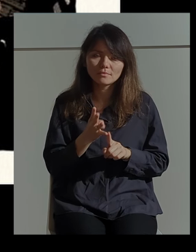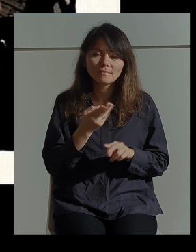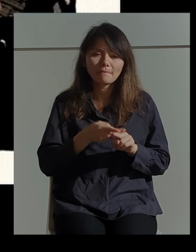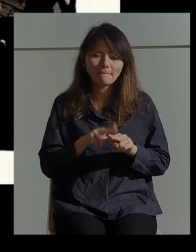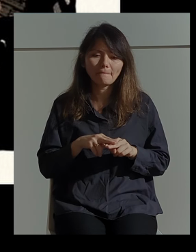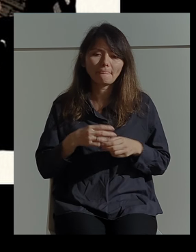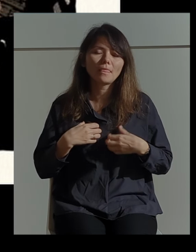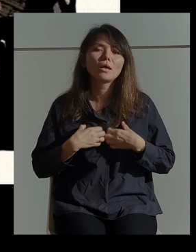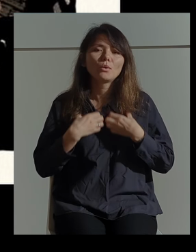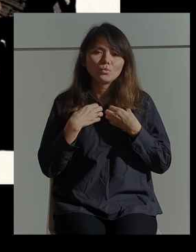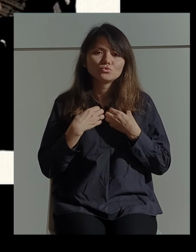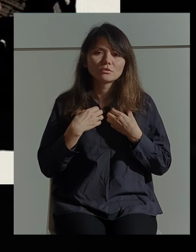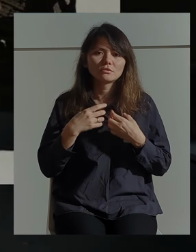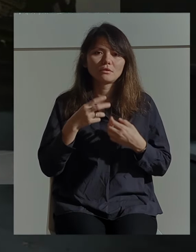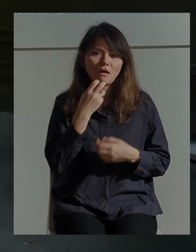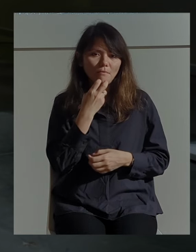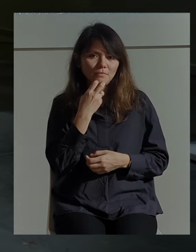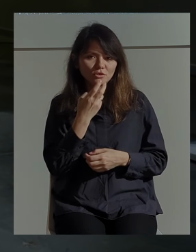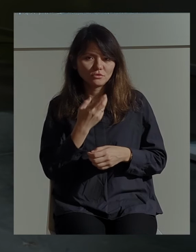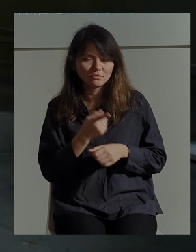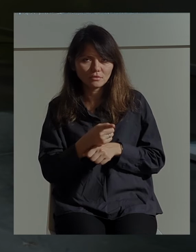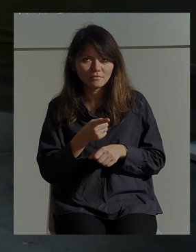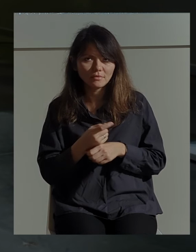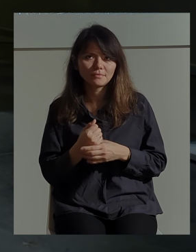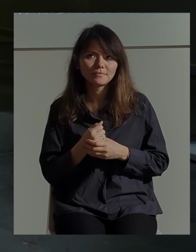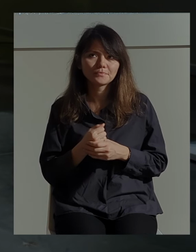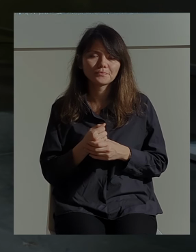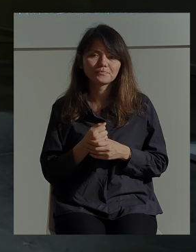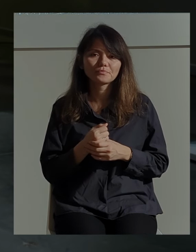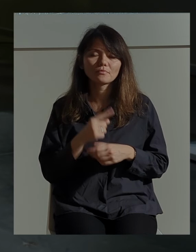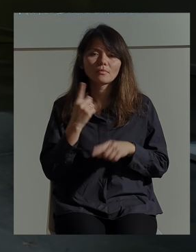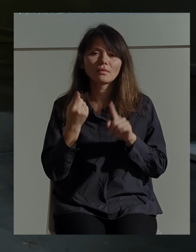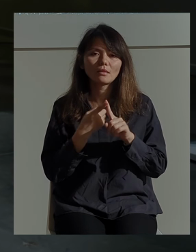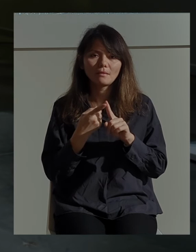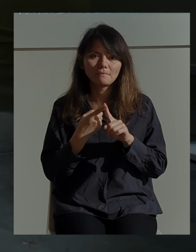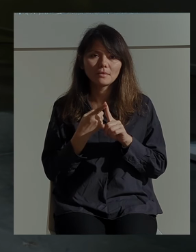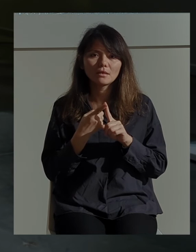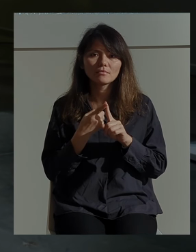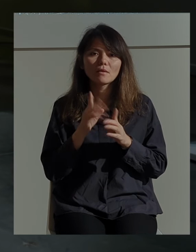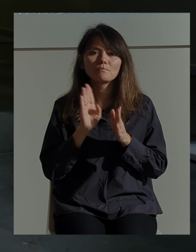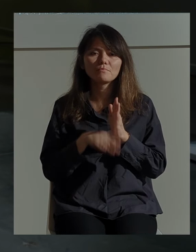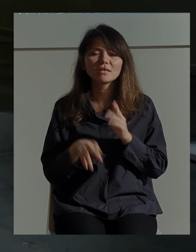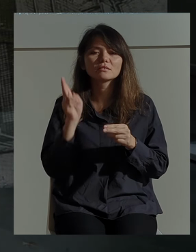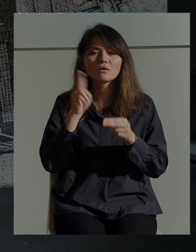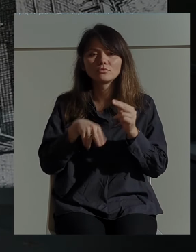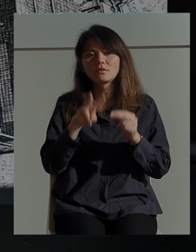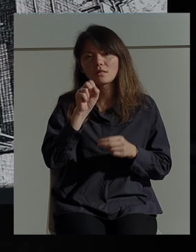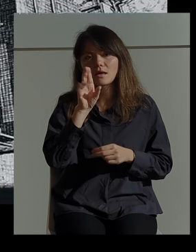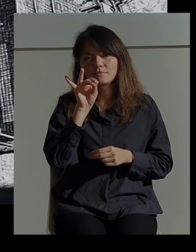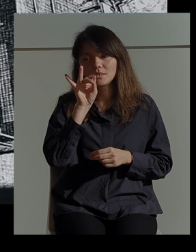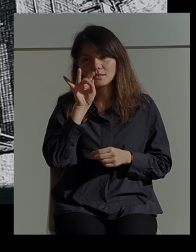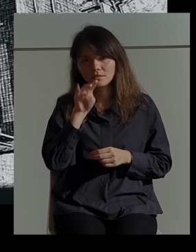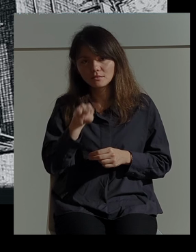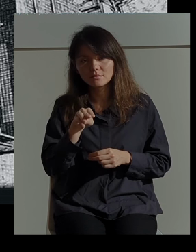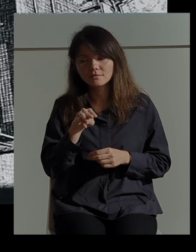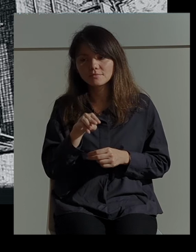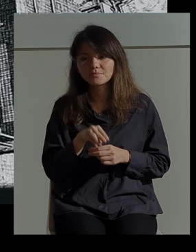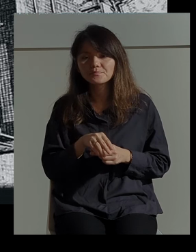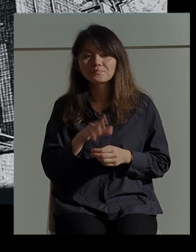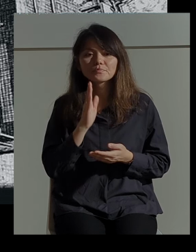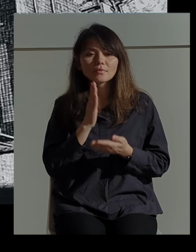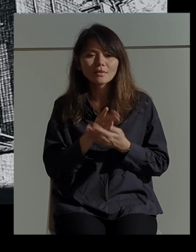ужас комического первое бесконечный Лабиринт властная